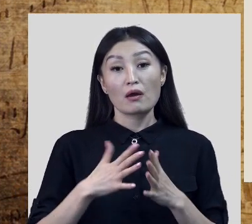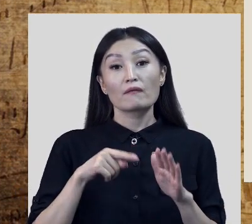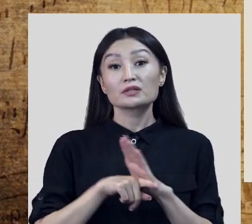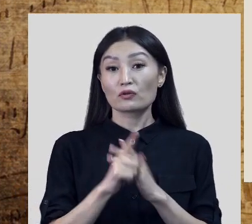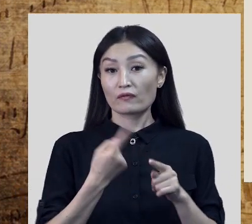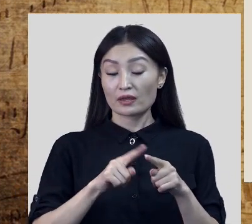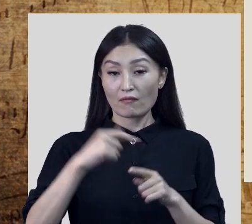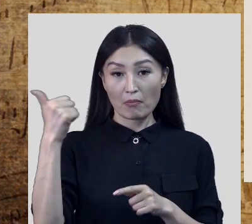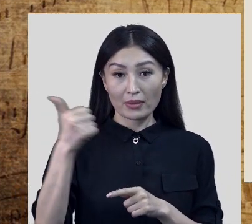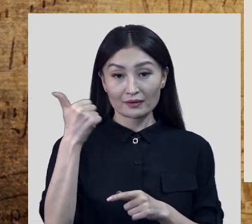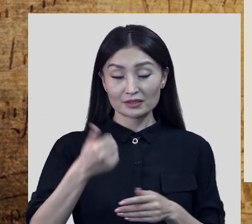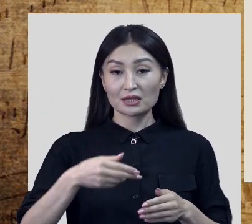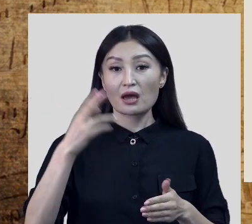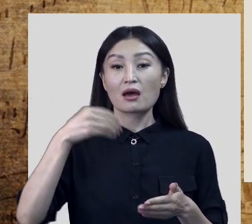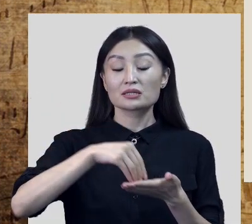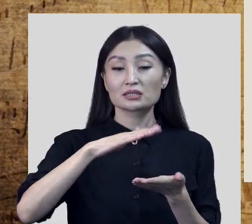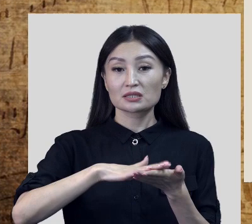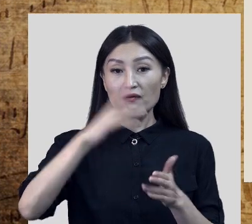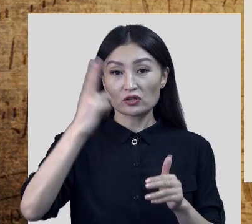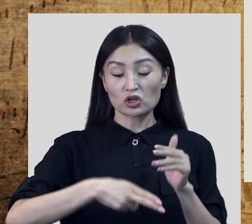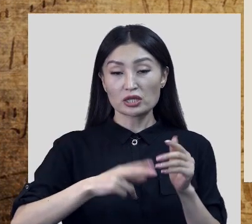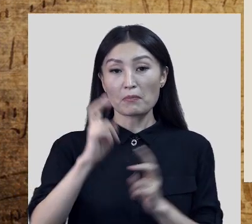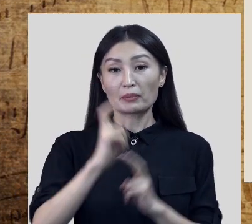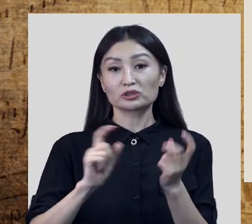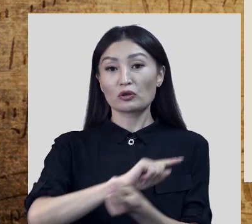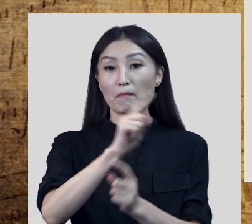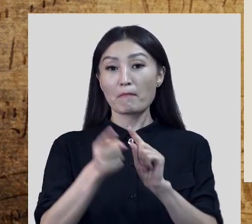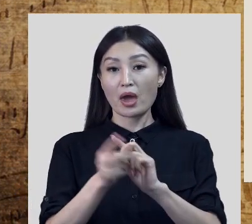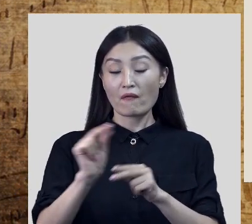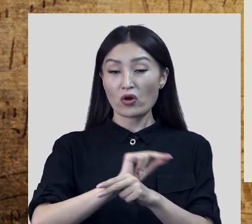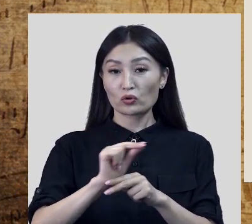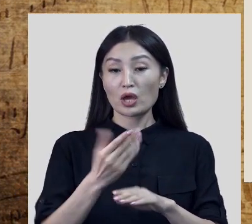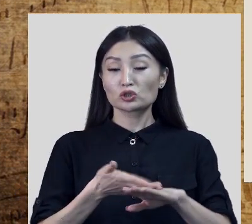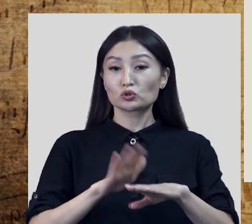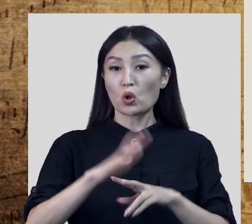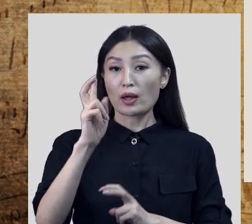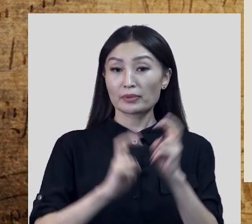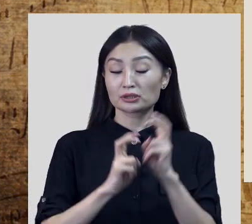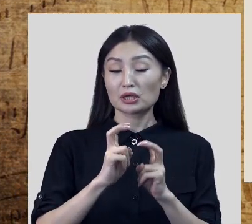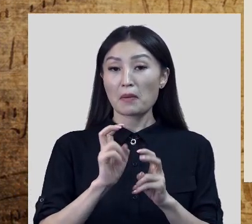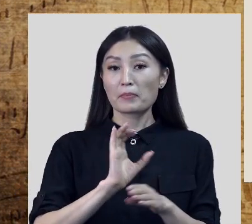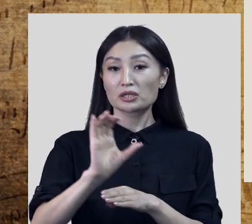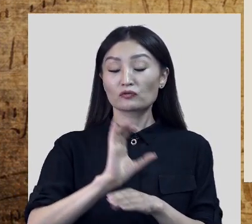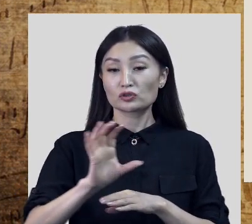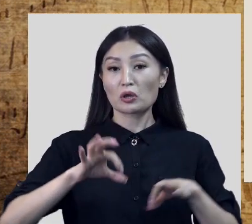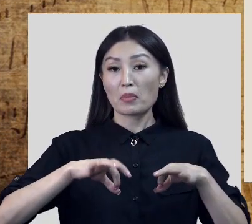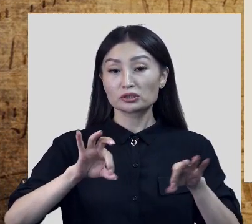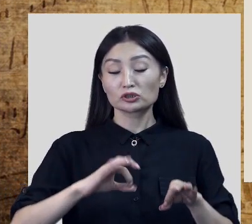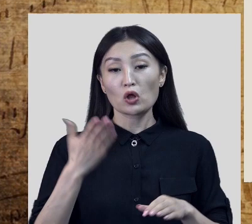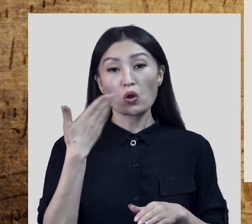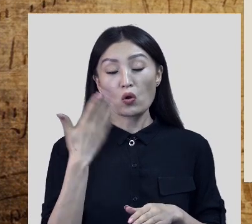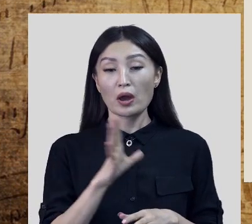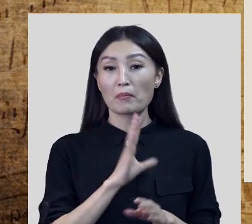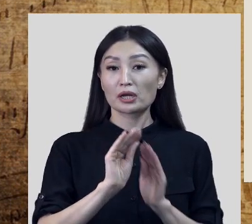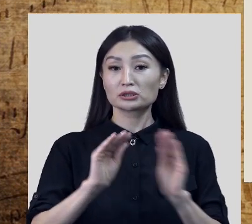этого первенство лежала завершения промышленного переворота как тяжелая промышленность производство машин так и легкое были